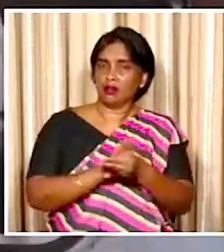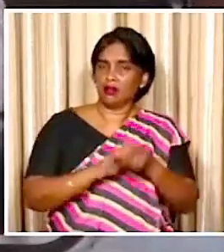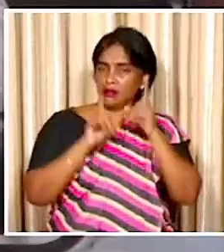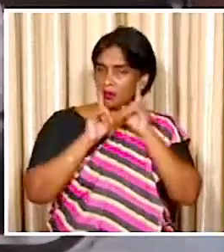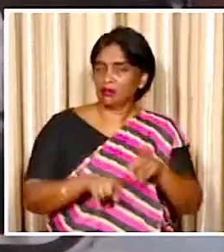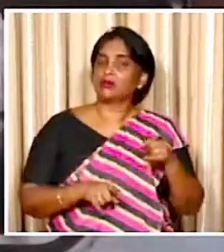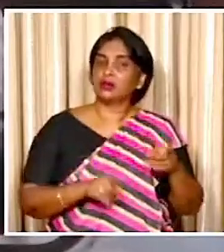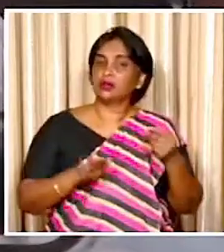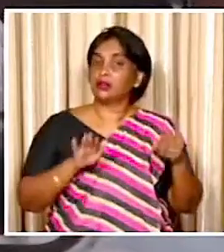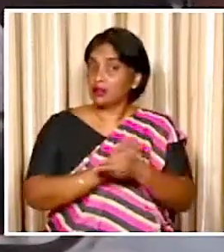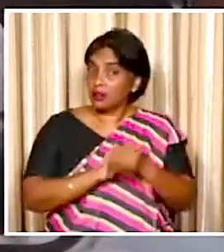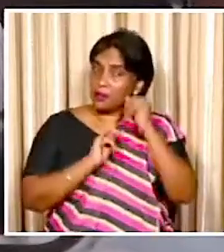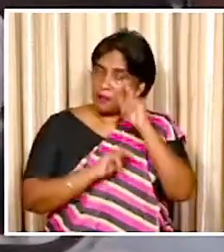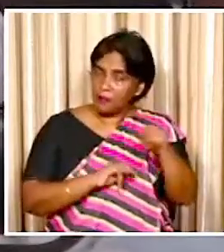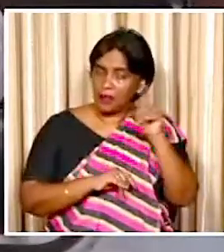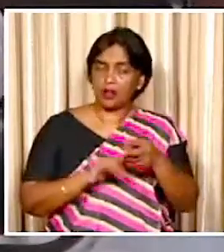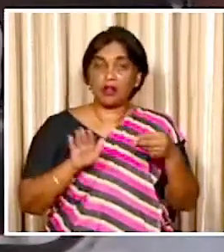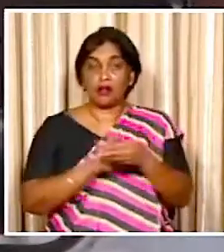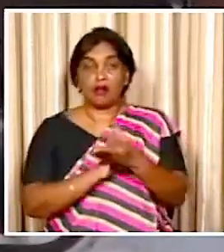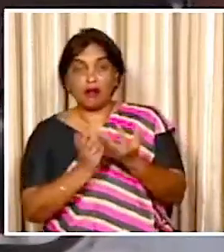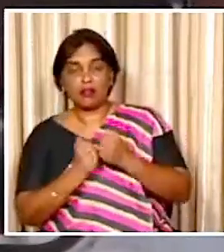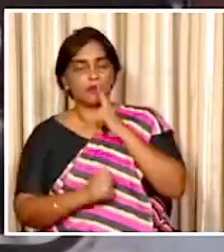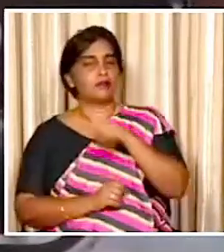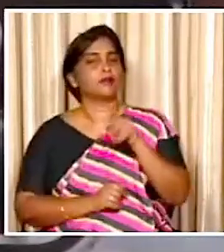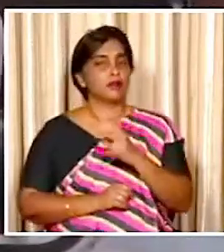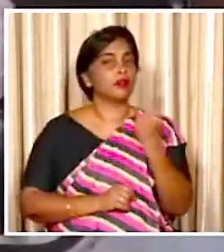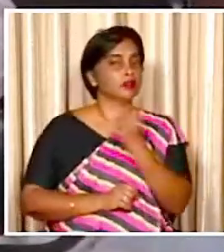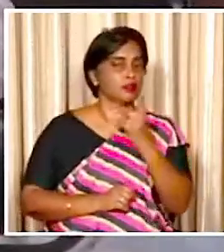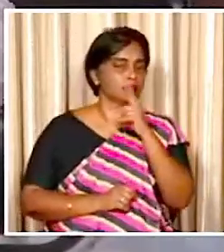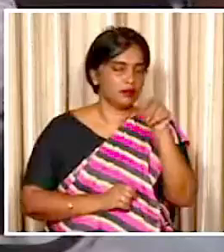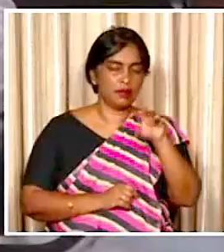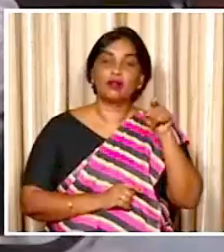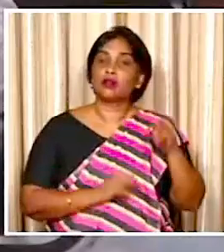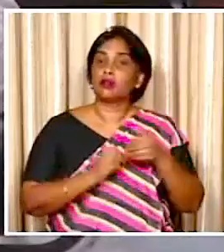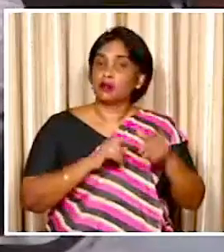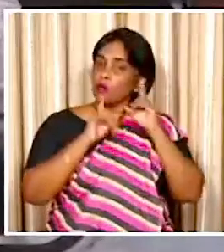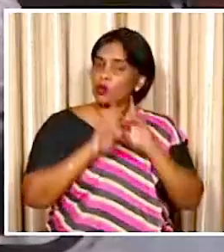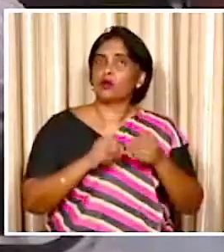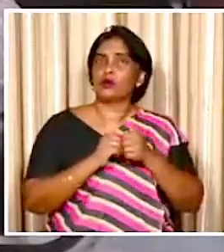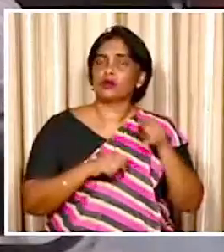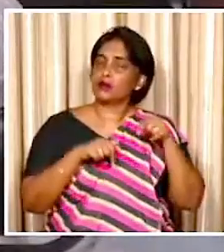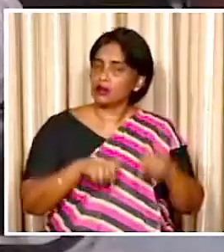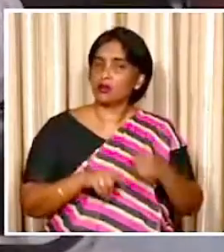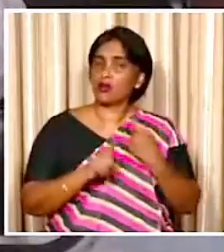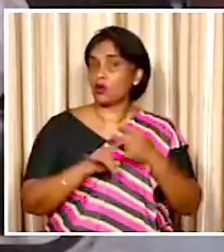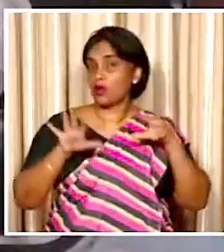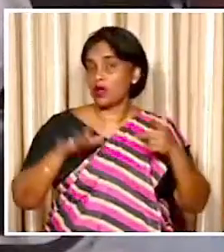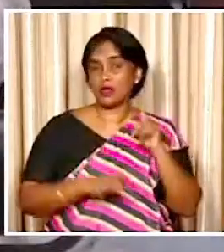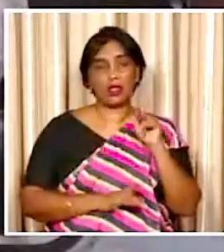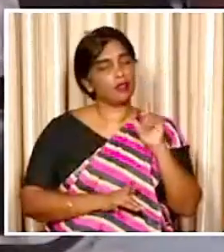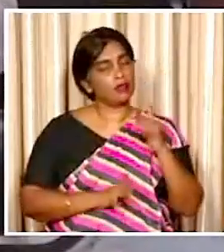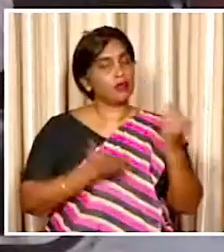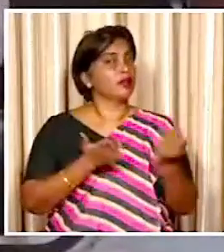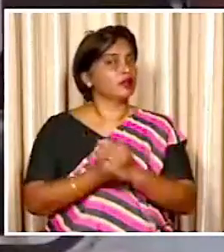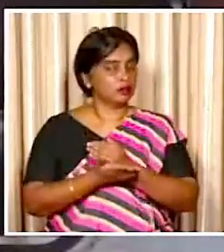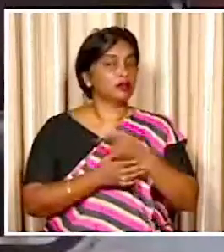කියලා. අල්ලස් ලබා දීමත් වැරදි, අල්ලස් ගැනීමත් වැරදි. ඒ දෙකම වැරදි. එතකොට මේ කරන්නේ ඒ සෙල්ලම. අද මේ කෝටි 875ක් වෙන්